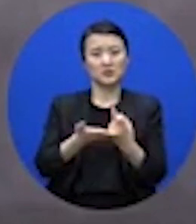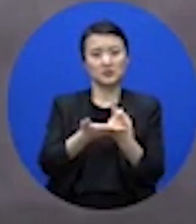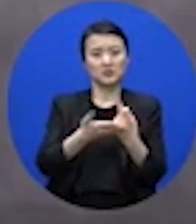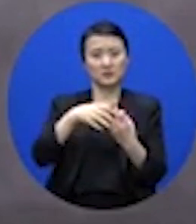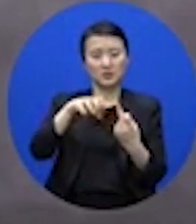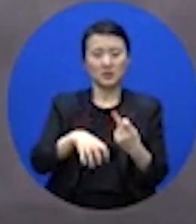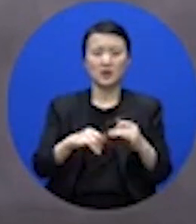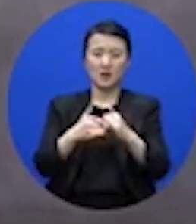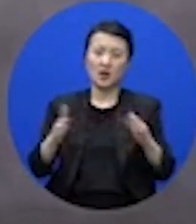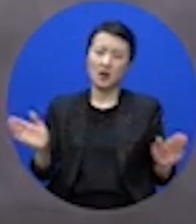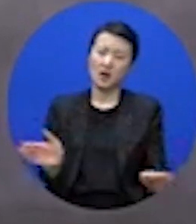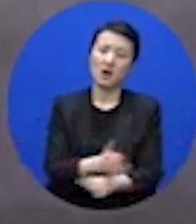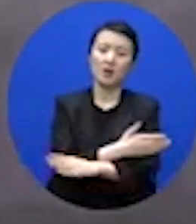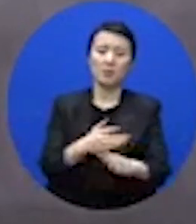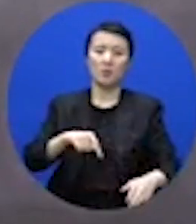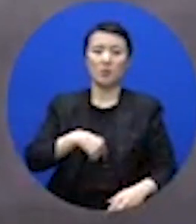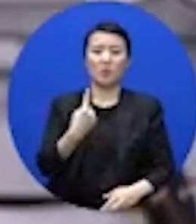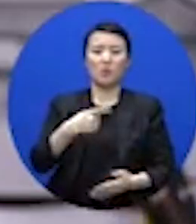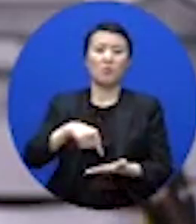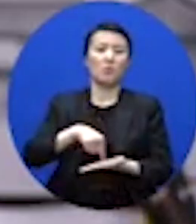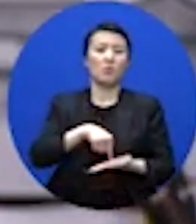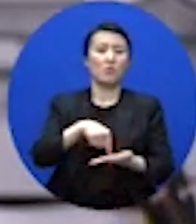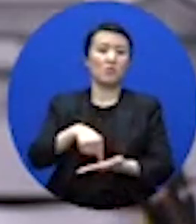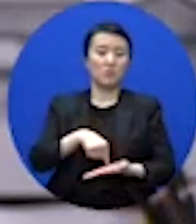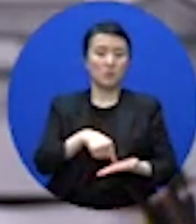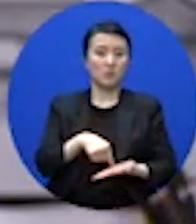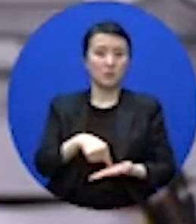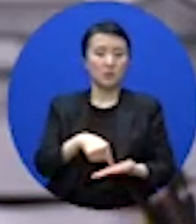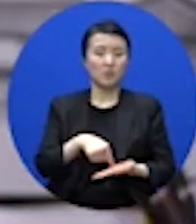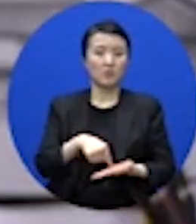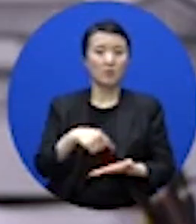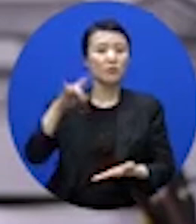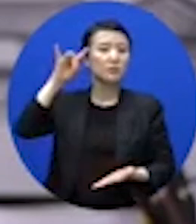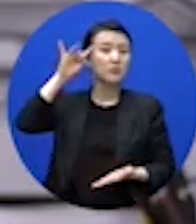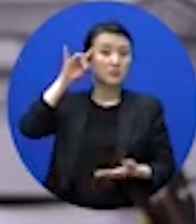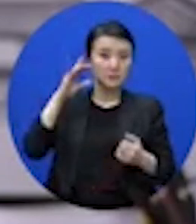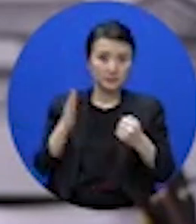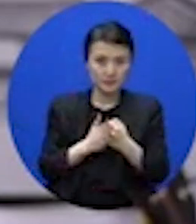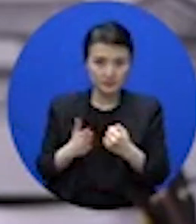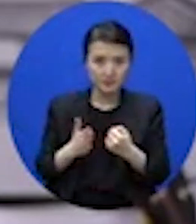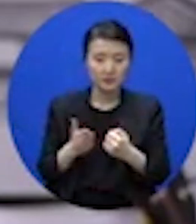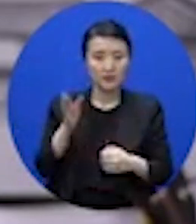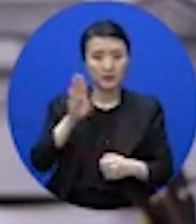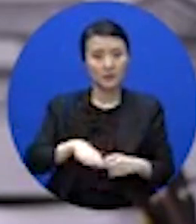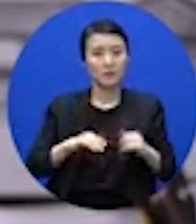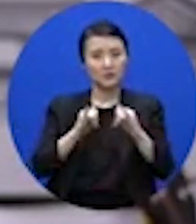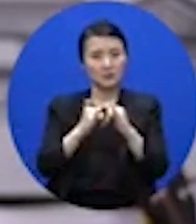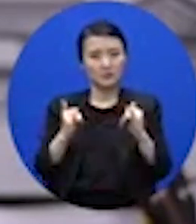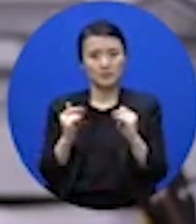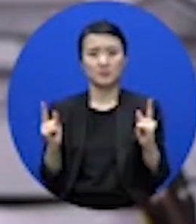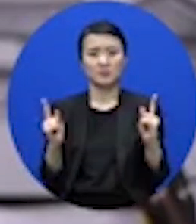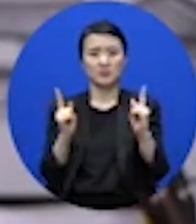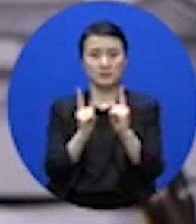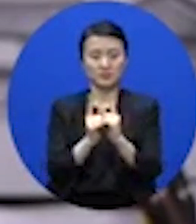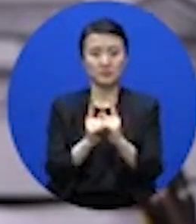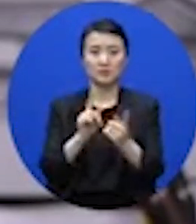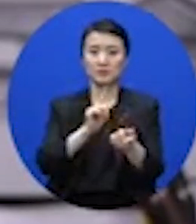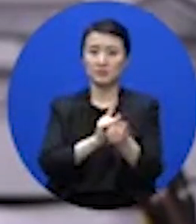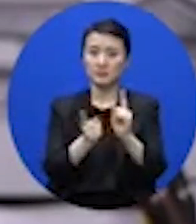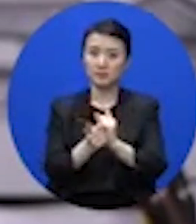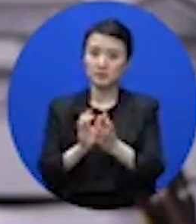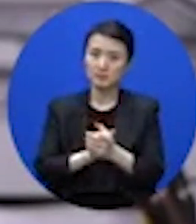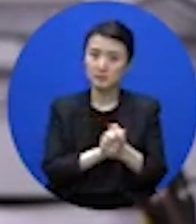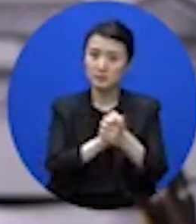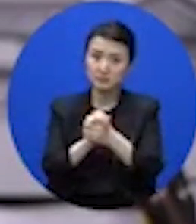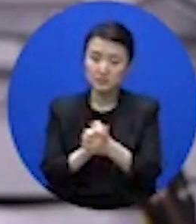거예요. 맞죠? 뭘 할지 몰라서. 근데 사람과 사람이 만나서 관계를 형성하면서